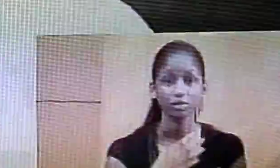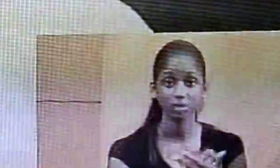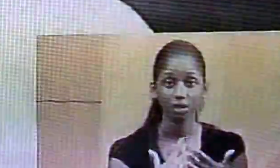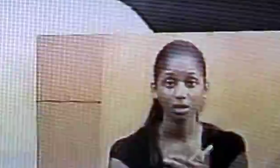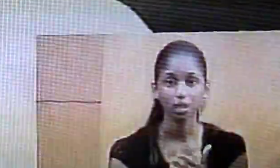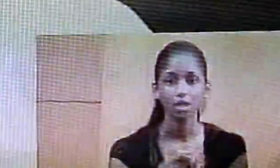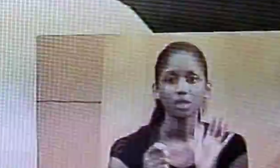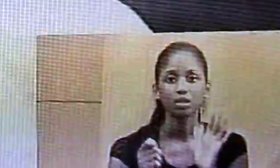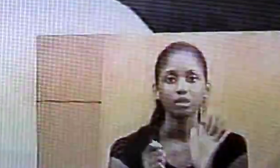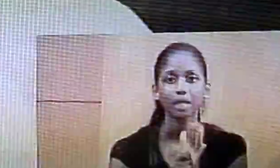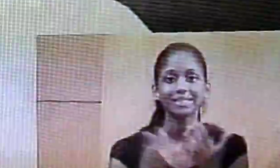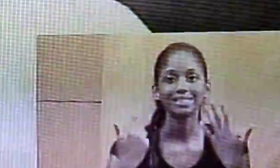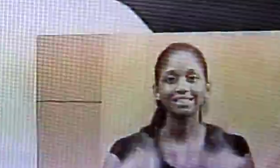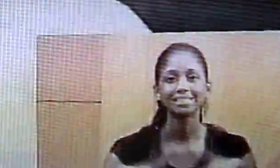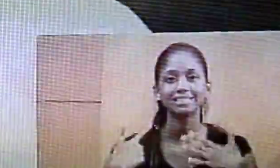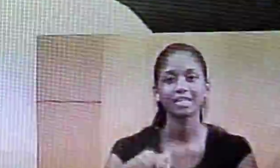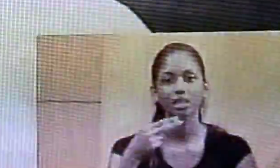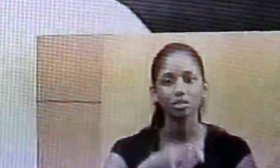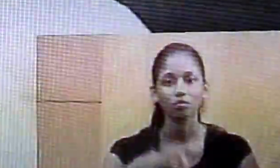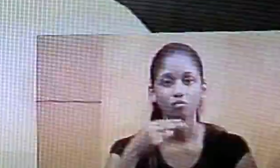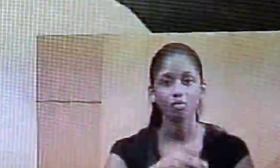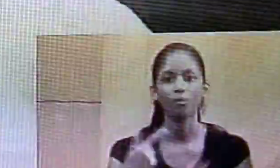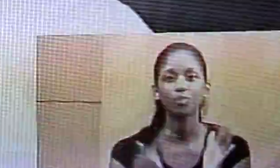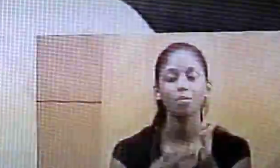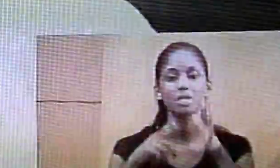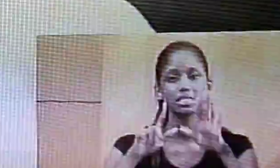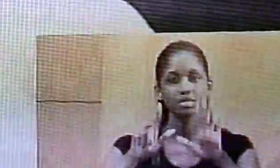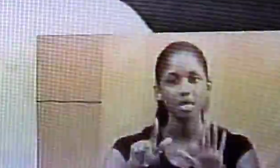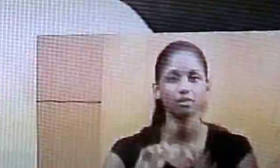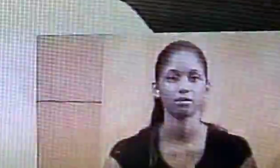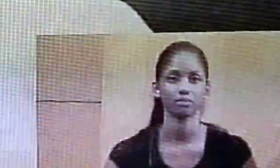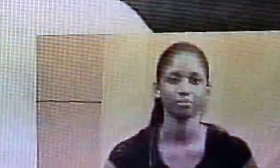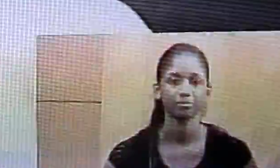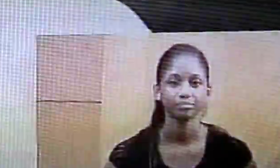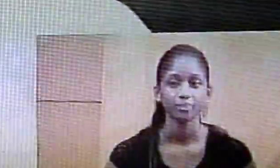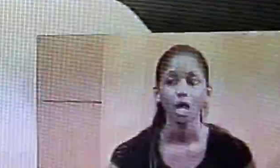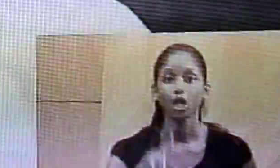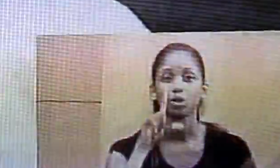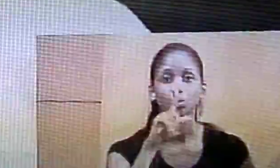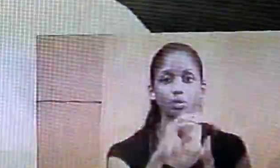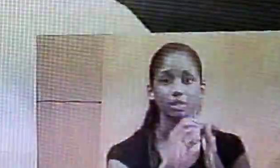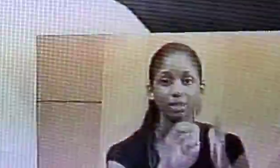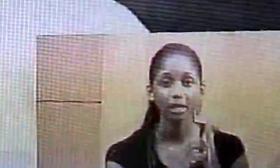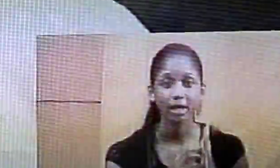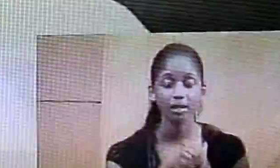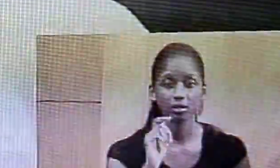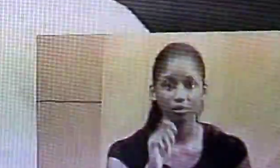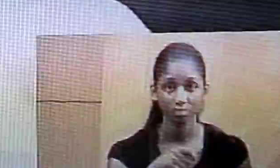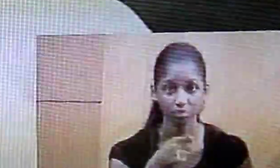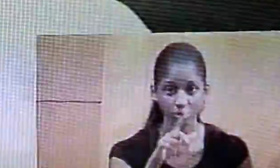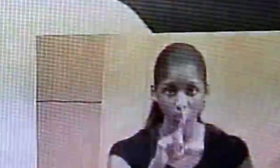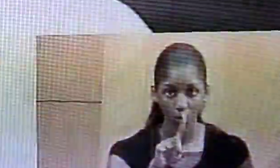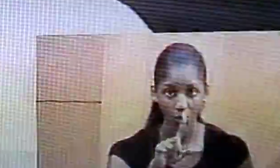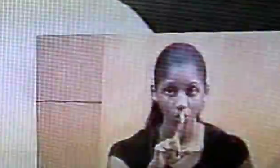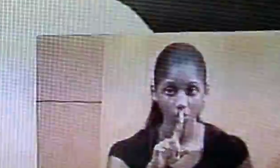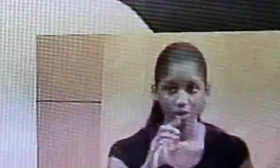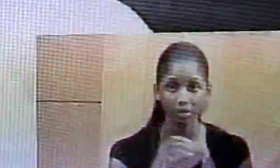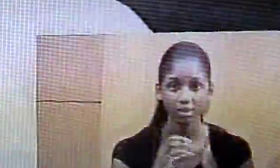du 17 novembre 2009 et deux décrets d'application